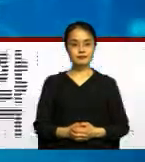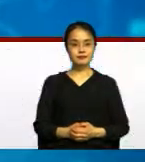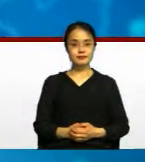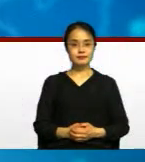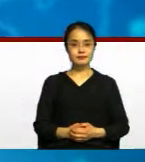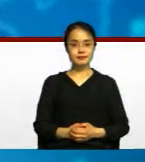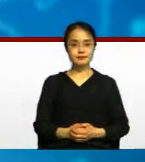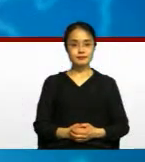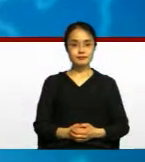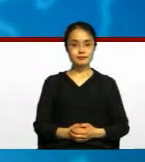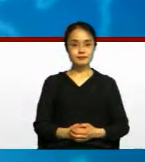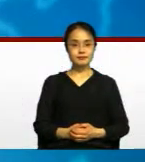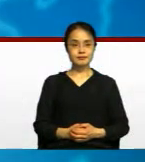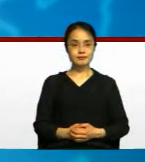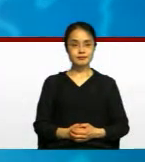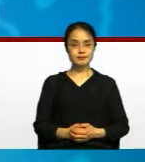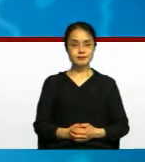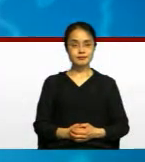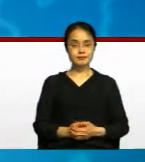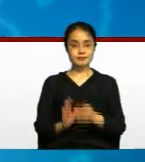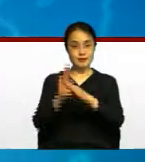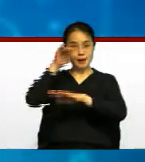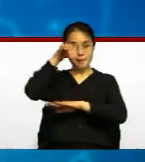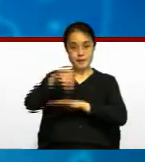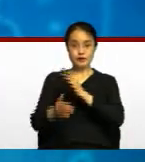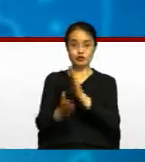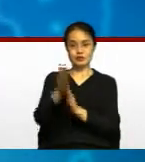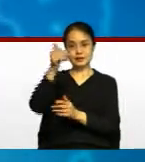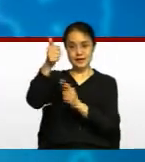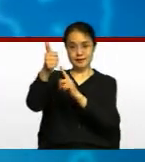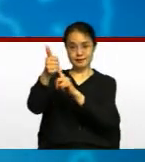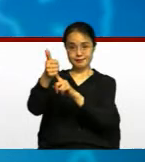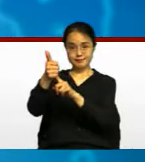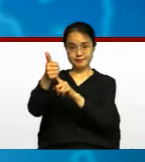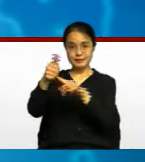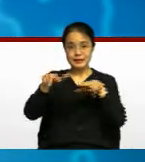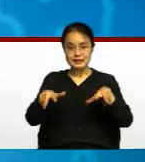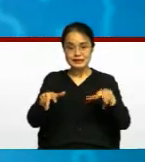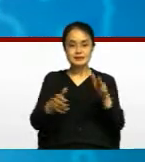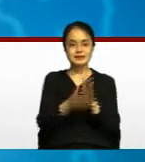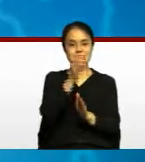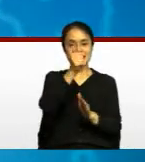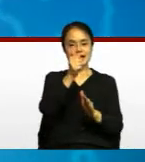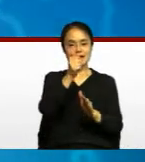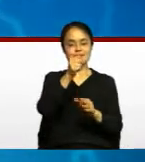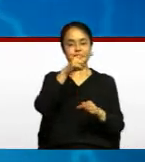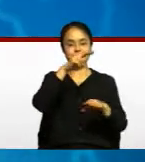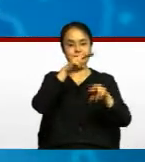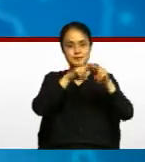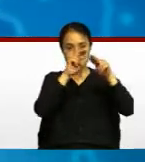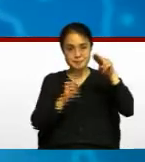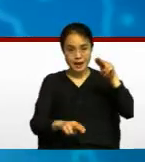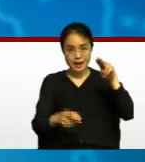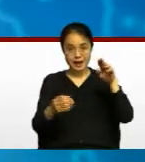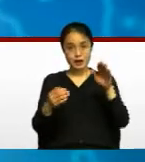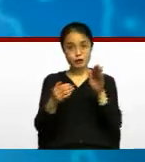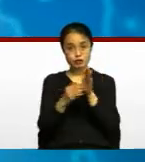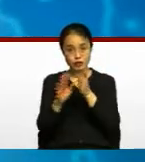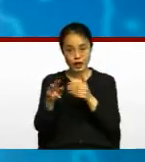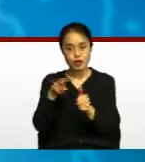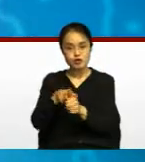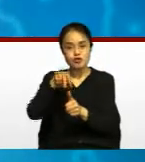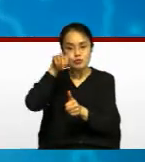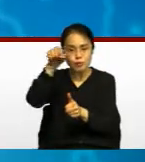현역 시장이 중도 탈락한 가운데 치러지는 파주시장 선거는 바른미래당 후보가 뒤늦게 합류하면서 4파전으로